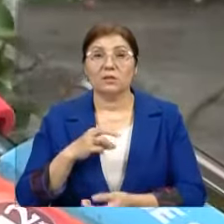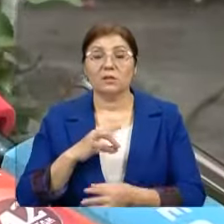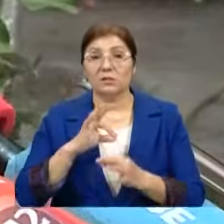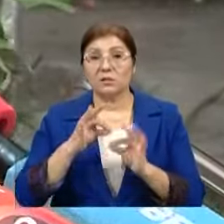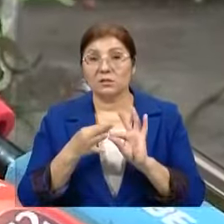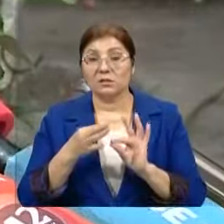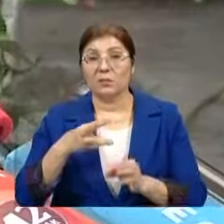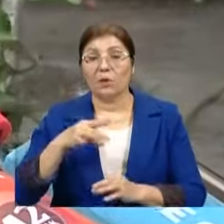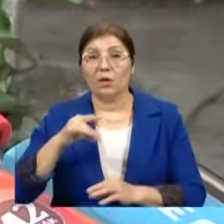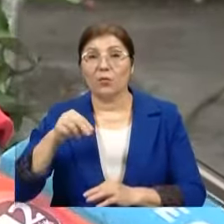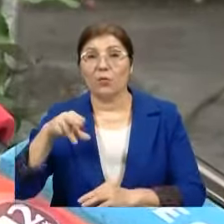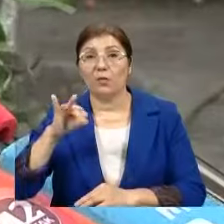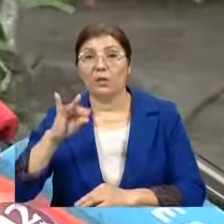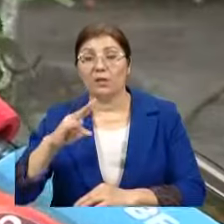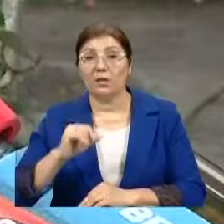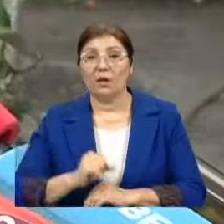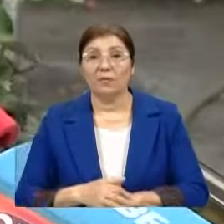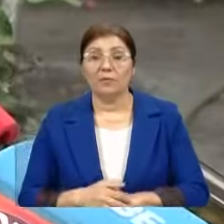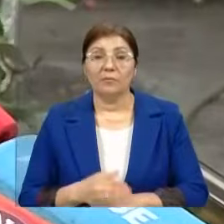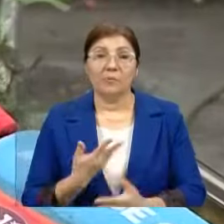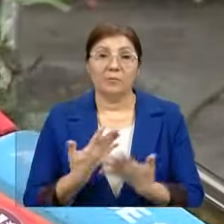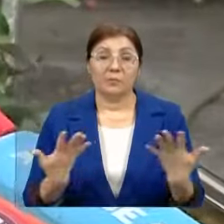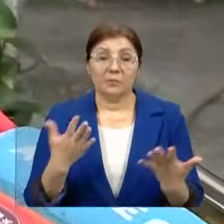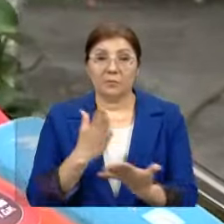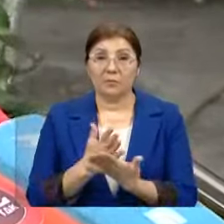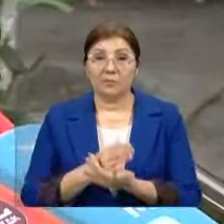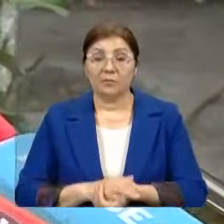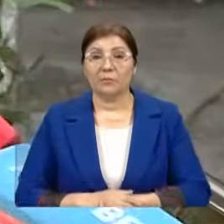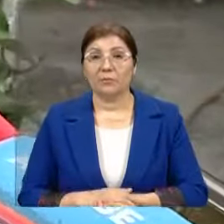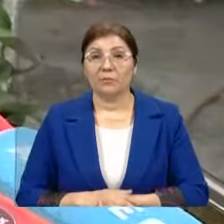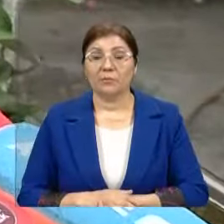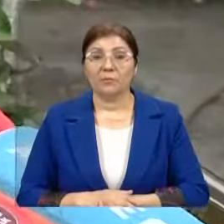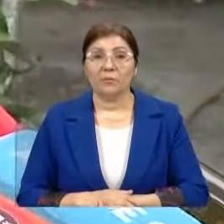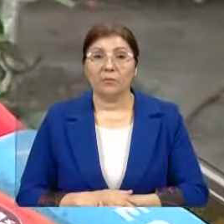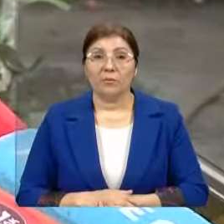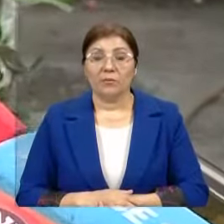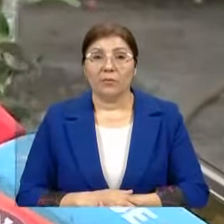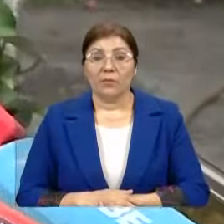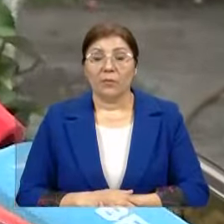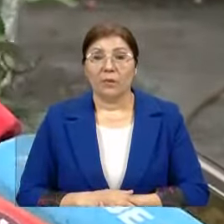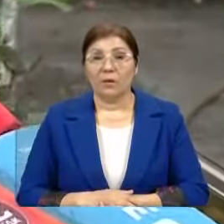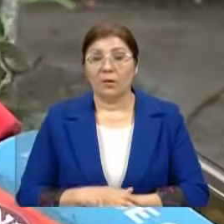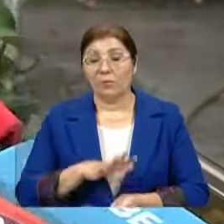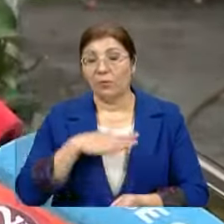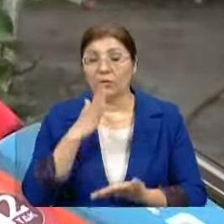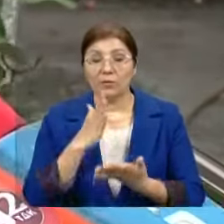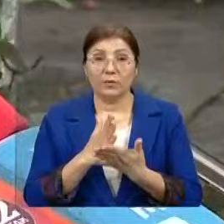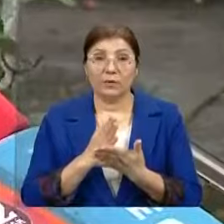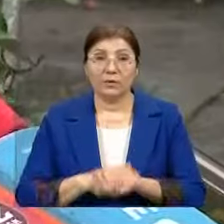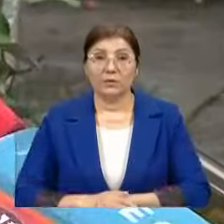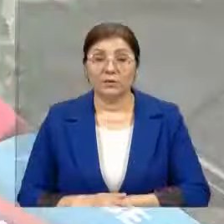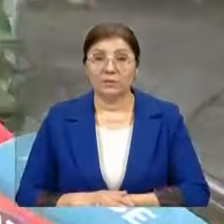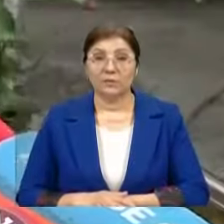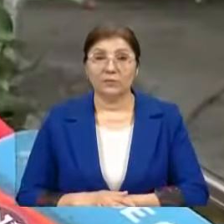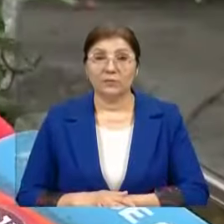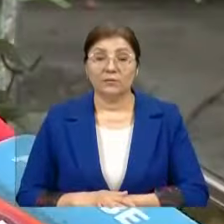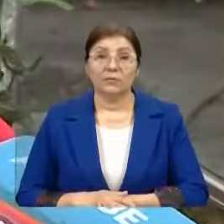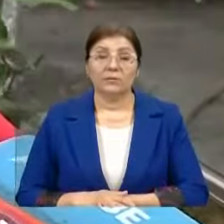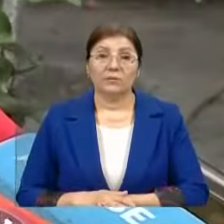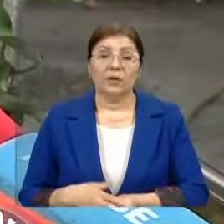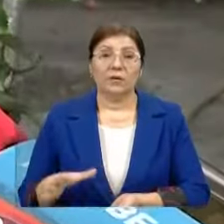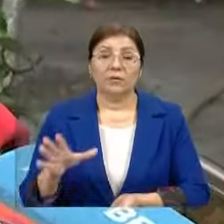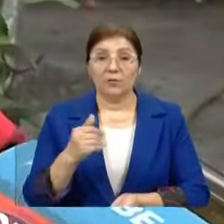вида, красная, черная и белая. Черноплодная, тутовник, шелкопряд у нас есть, но в этом году он отдыхает. Это все